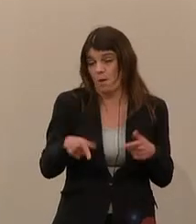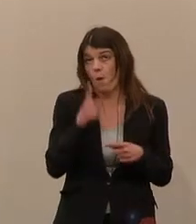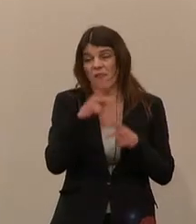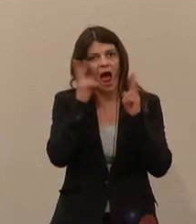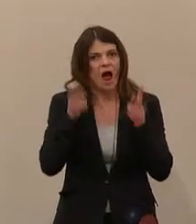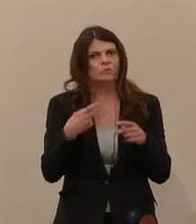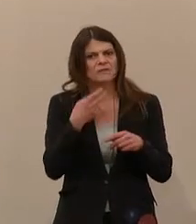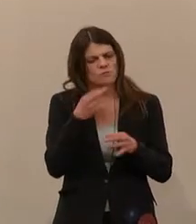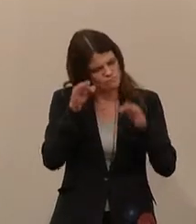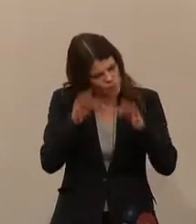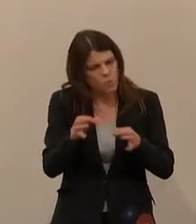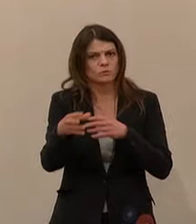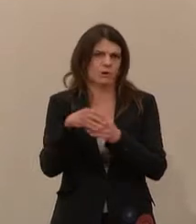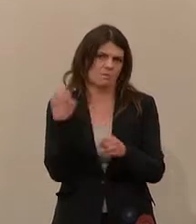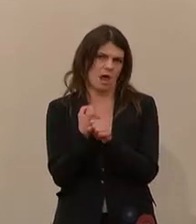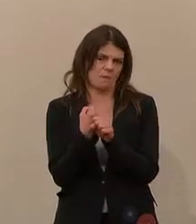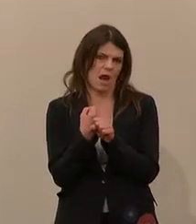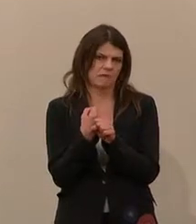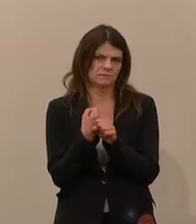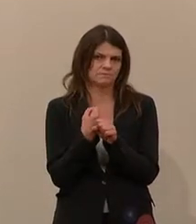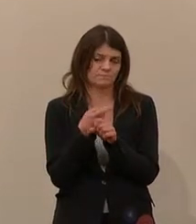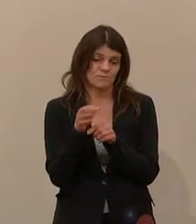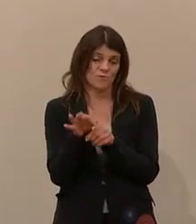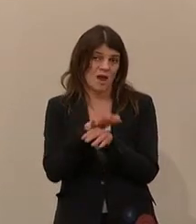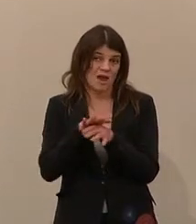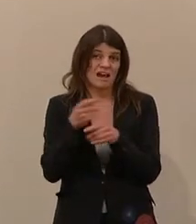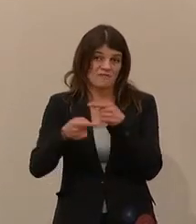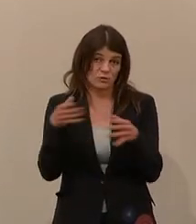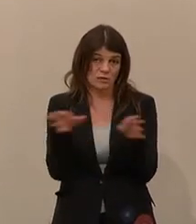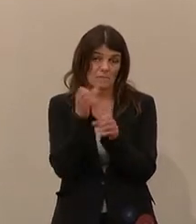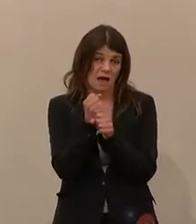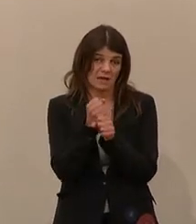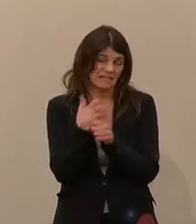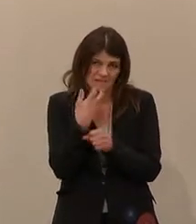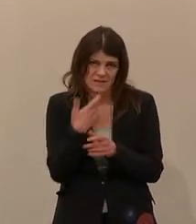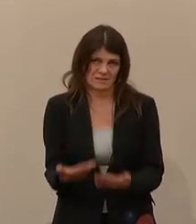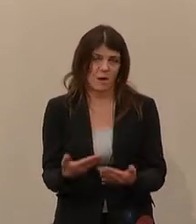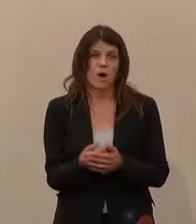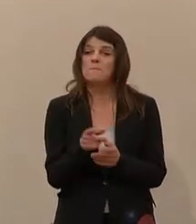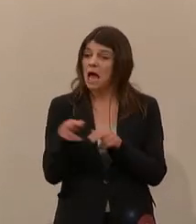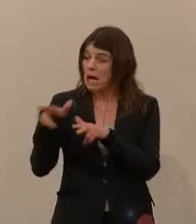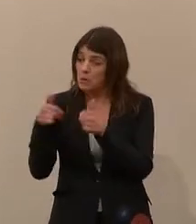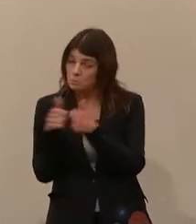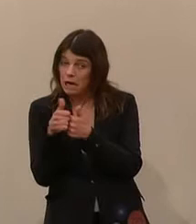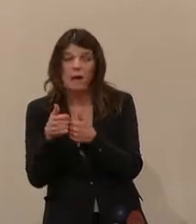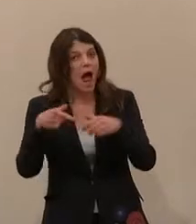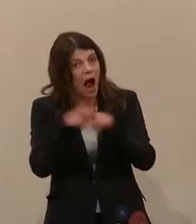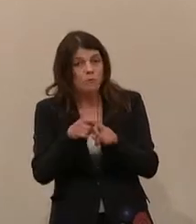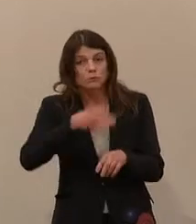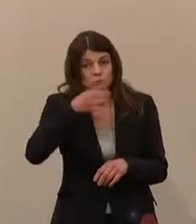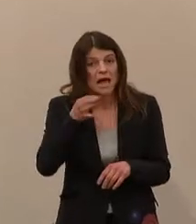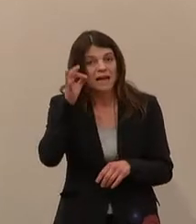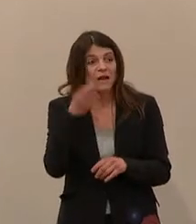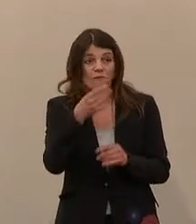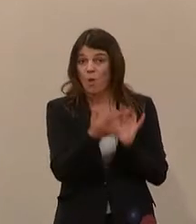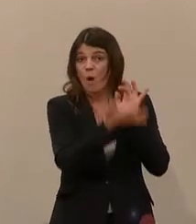eine konstruktive Zusammenarbeit im Bereich der Entwicklungszusammenarbeit sowohl mit dem Regierungspartner als auch mit den Sprecherinnen der